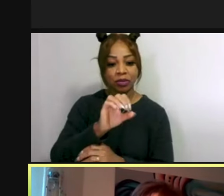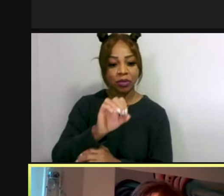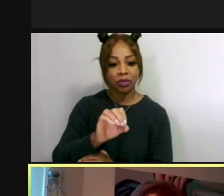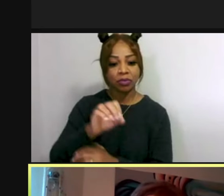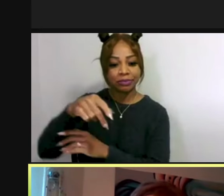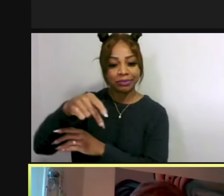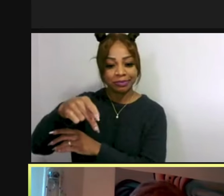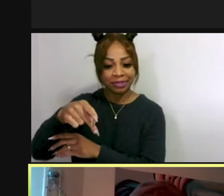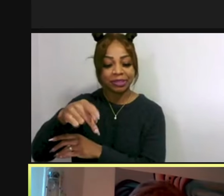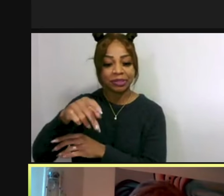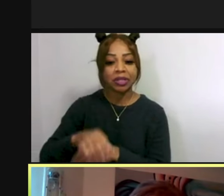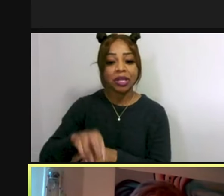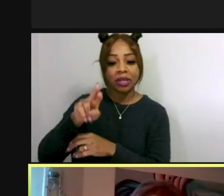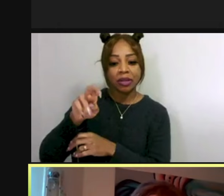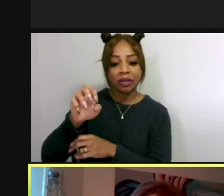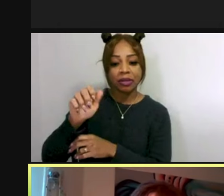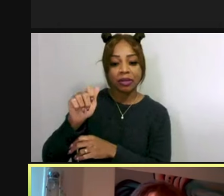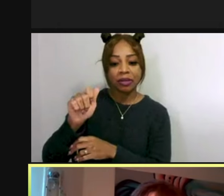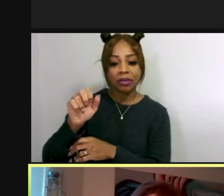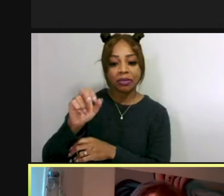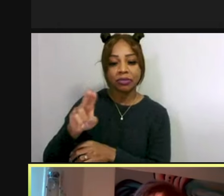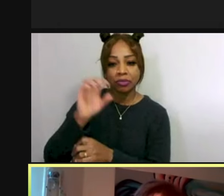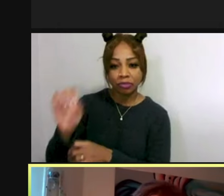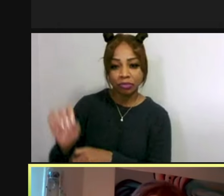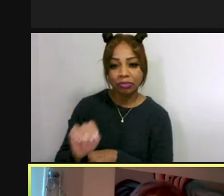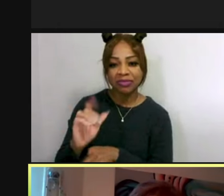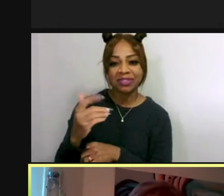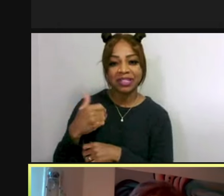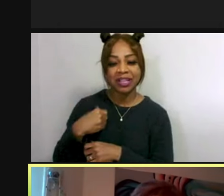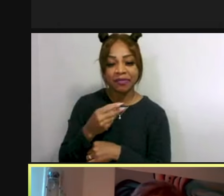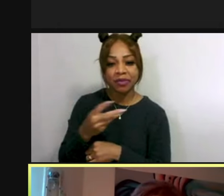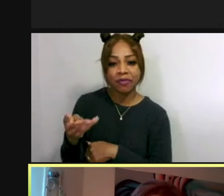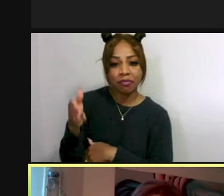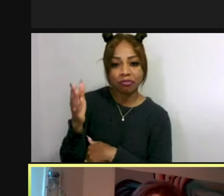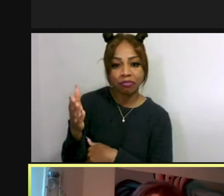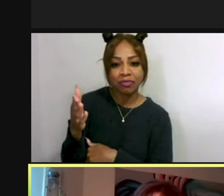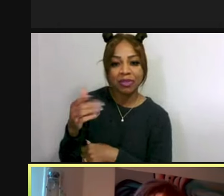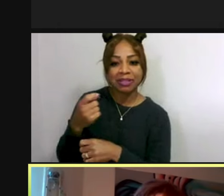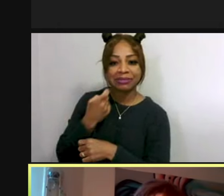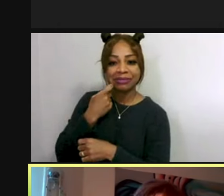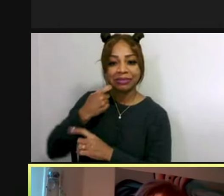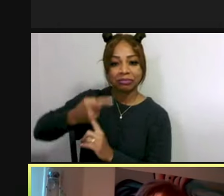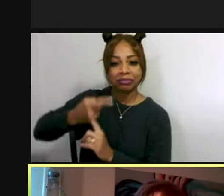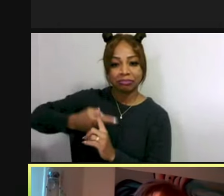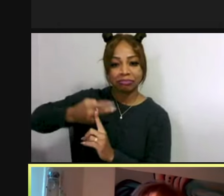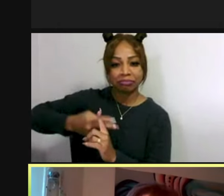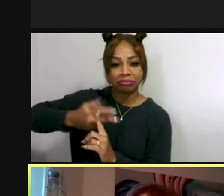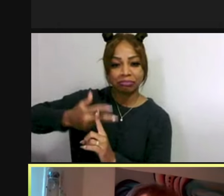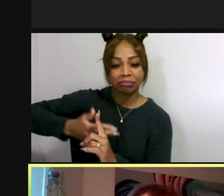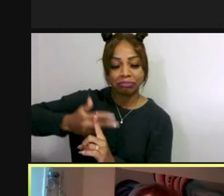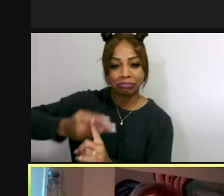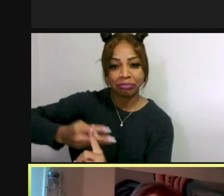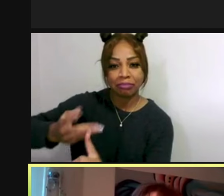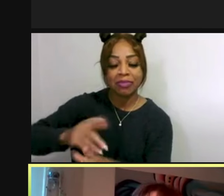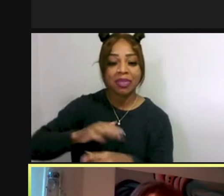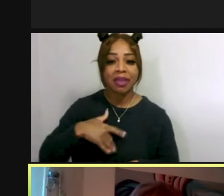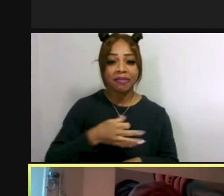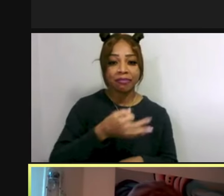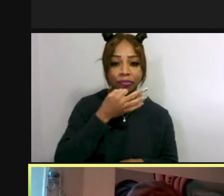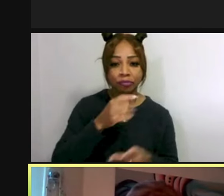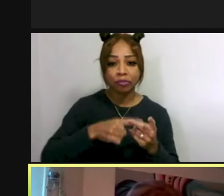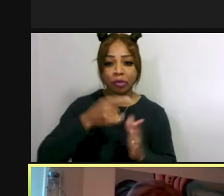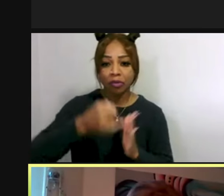pouvons proposer cette série de webinaires. Des personnes extraordinaires travaillent sur ce projet depuis plusieurs mois et nous tenons à les remercier